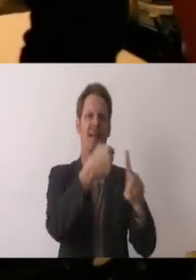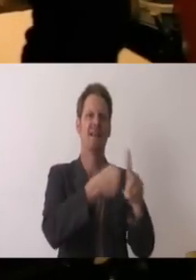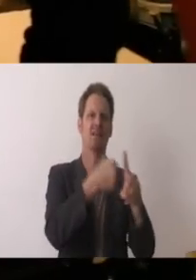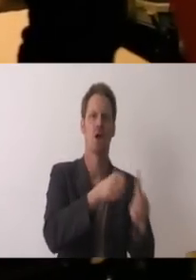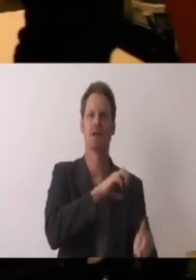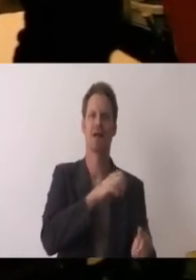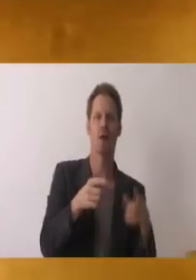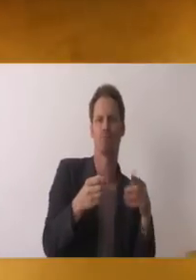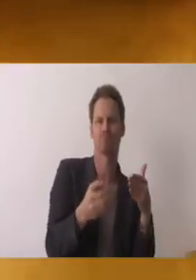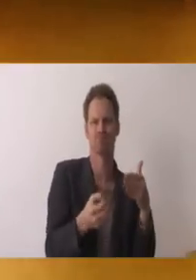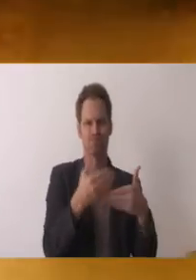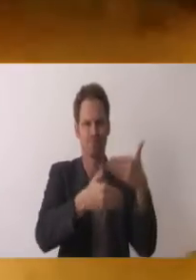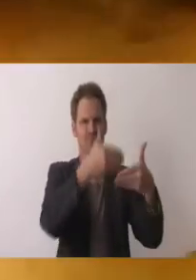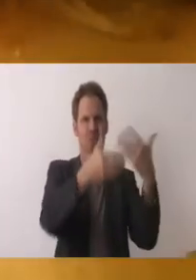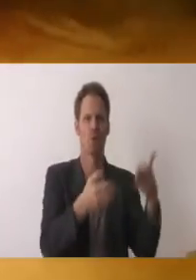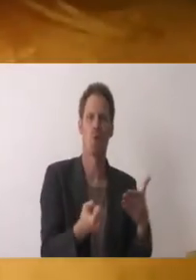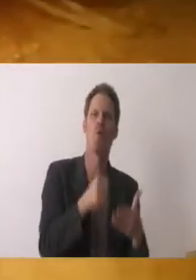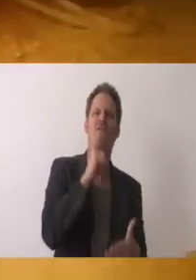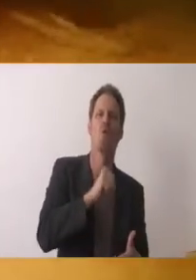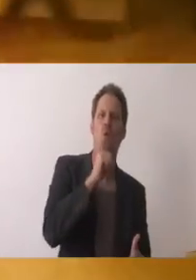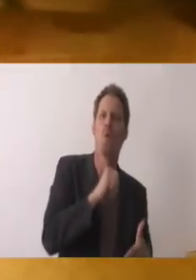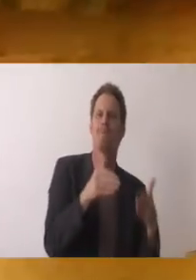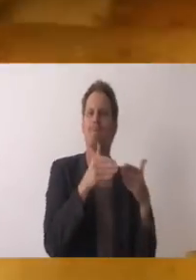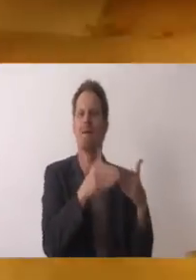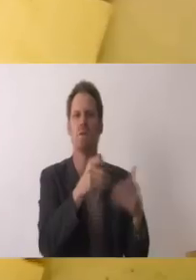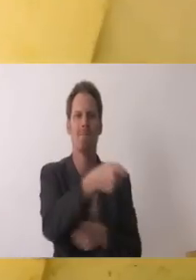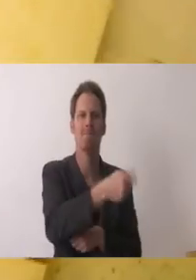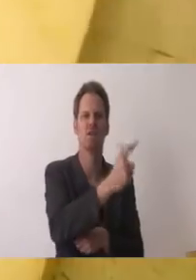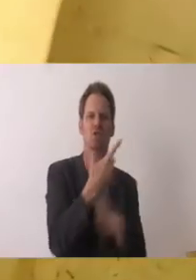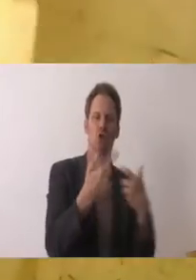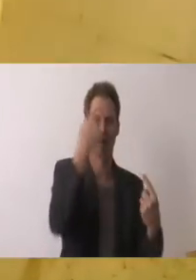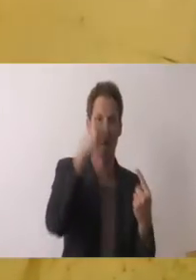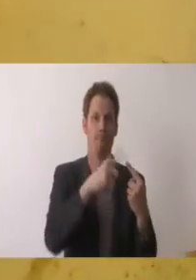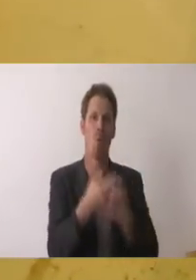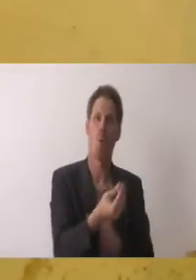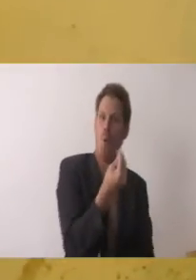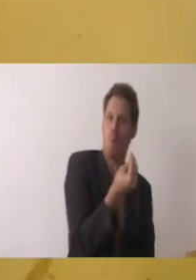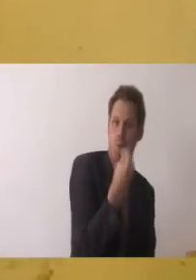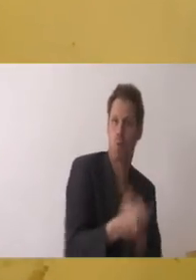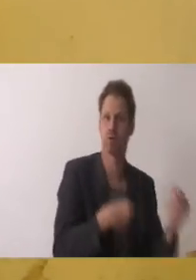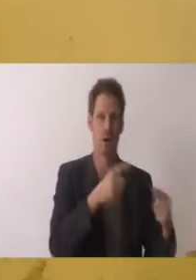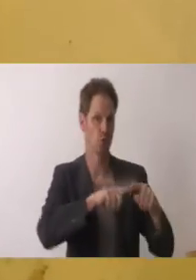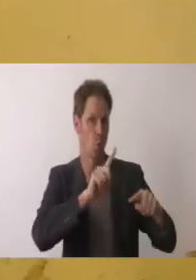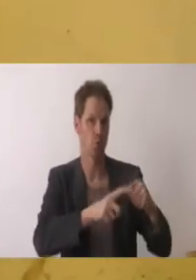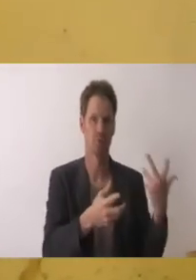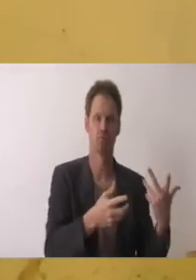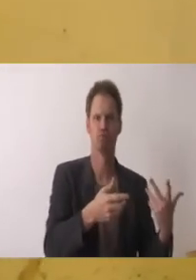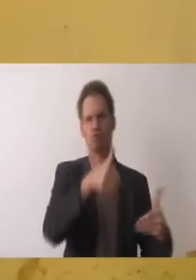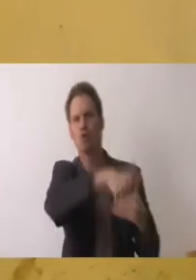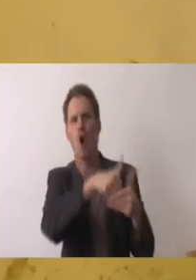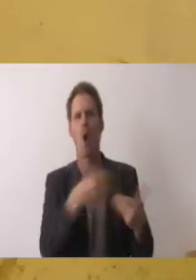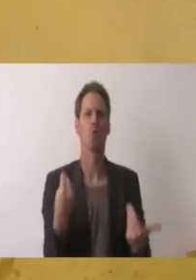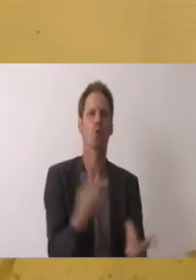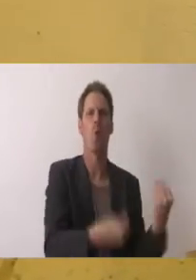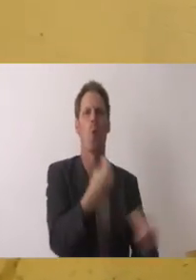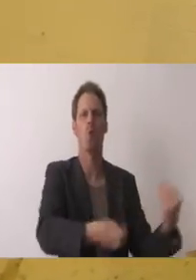Les activistes sont en train de reconstruire ce vieux bateau de pêche de manière à pouvoir emmener à Gaza des activistes, mais aussi du matériel. Le bateau